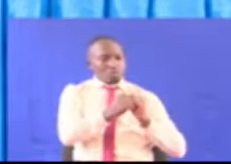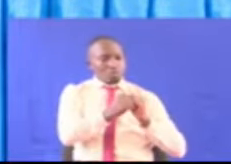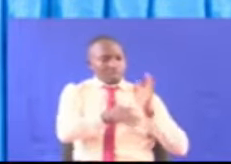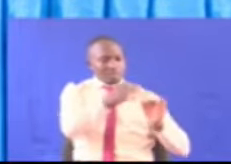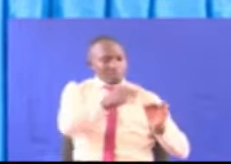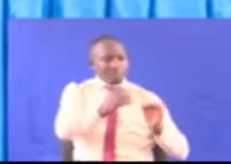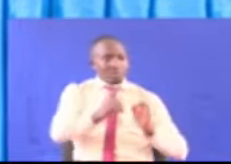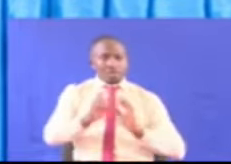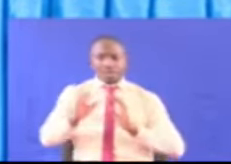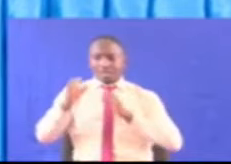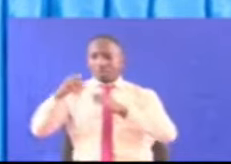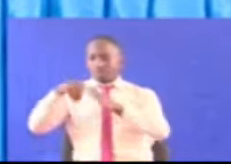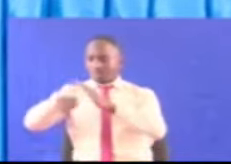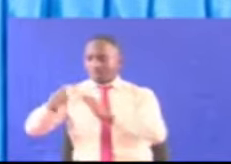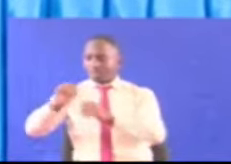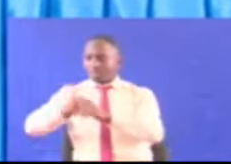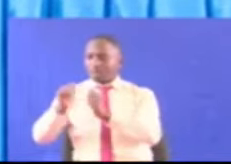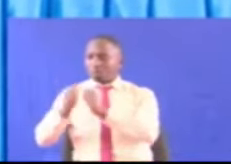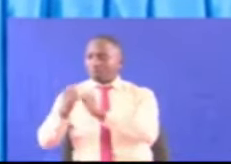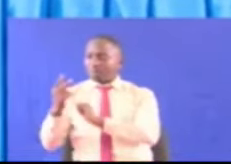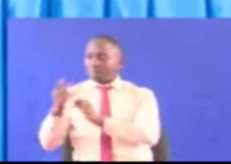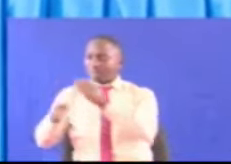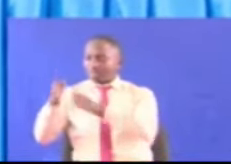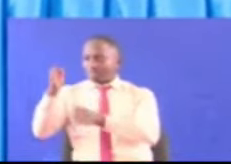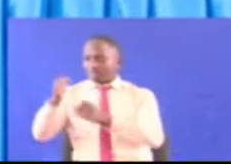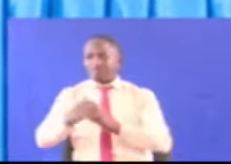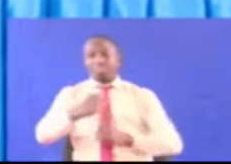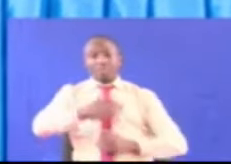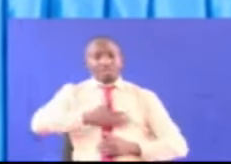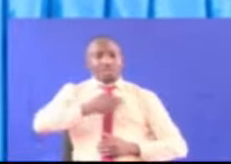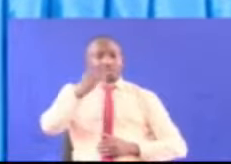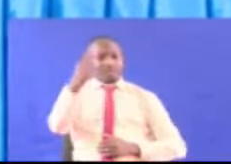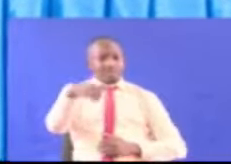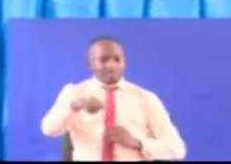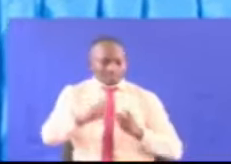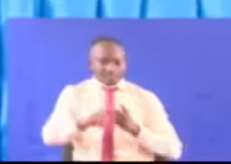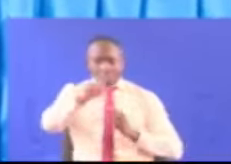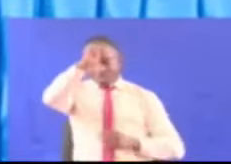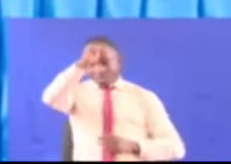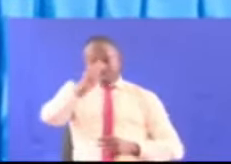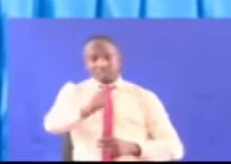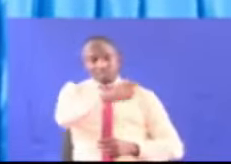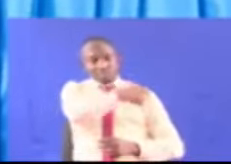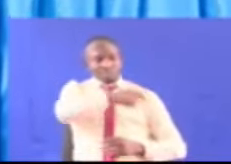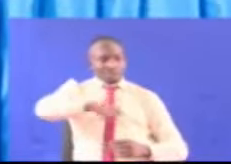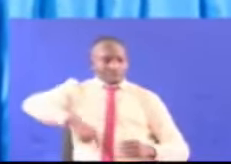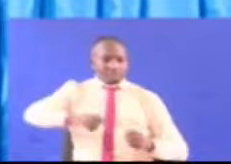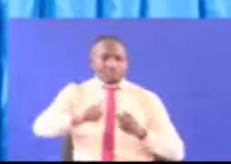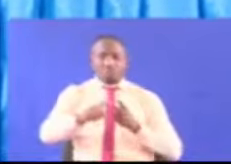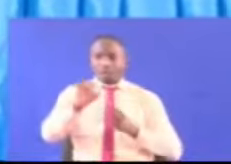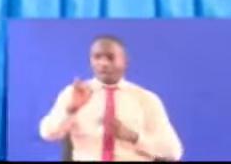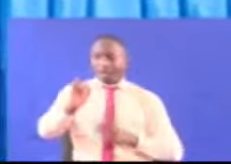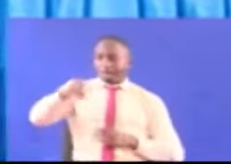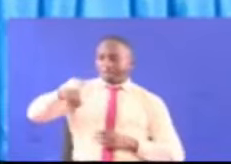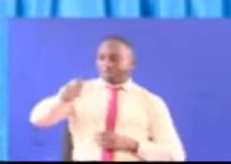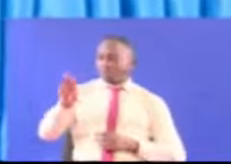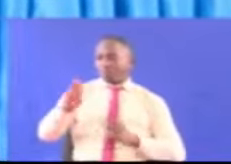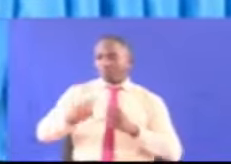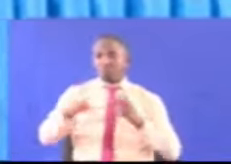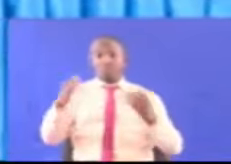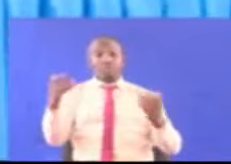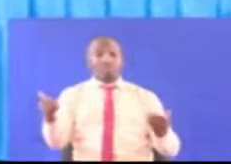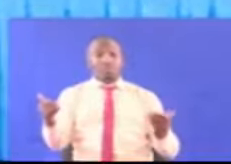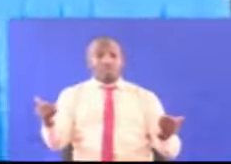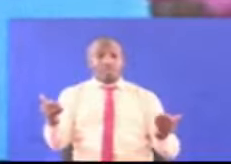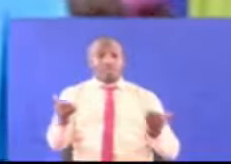briefing itafanyika saa 12 kamili. Asante sana Mheshimiwa Rais wa IPU.